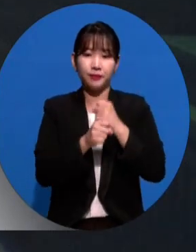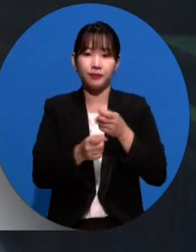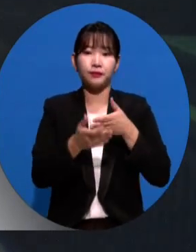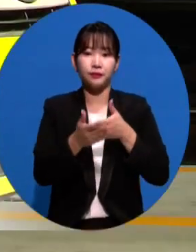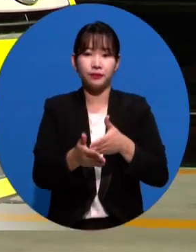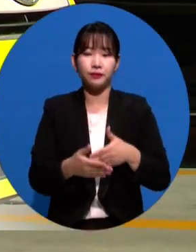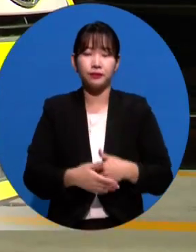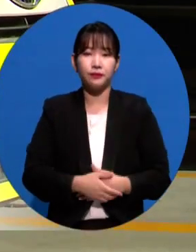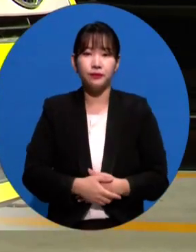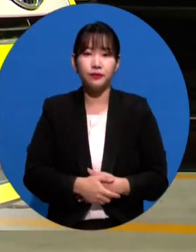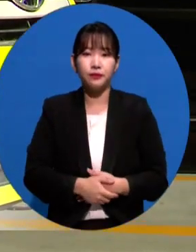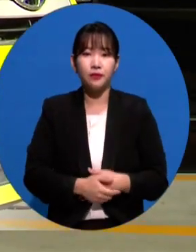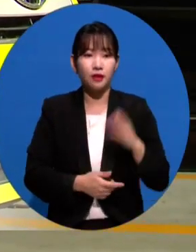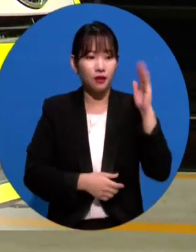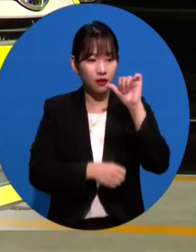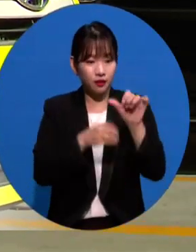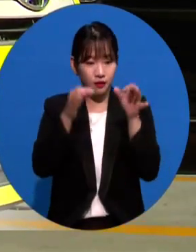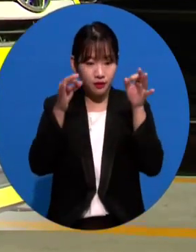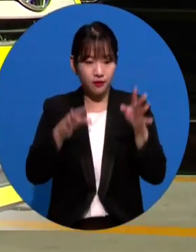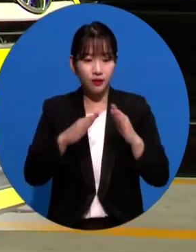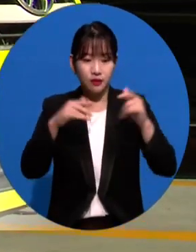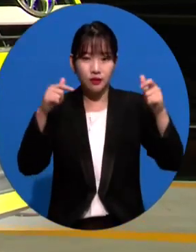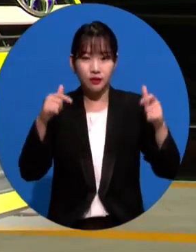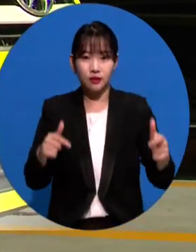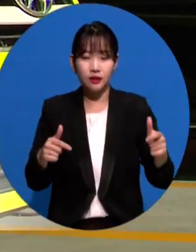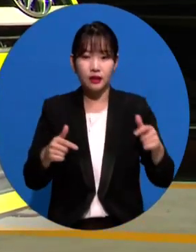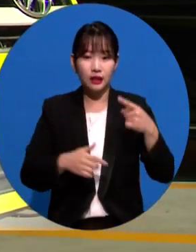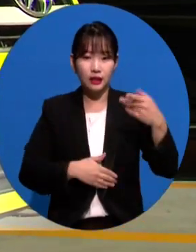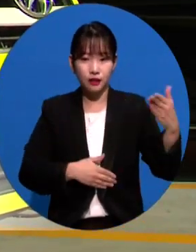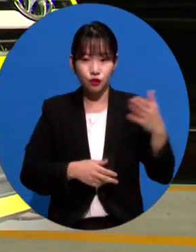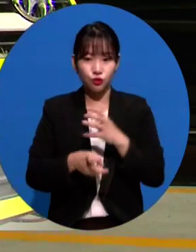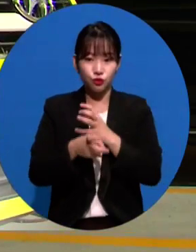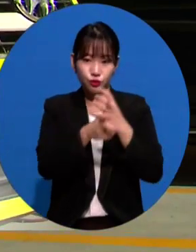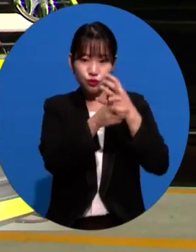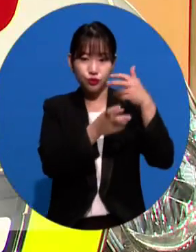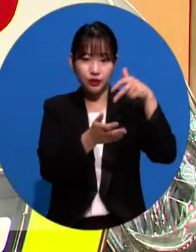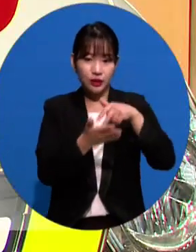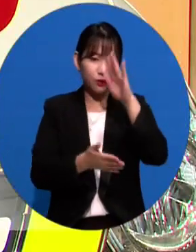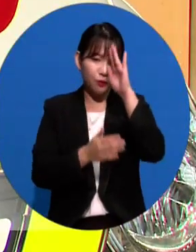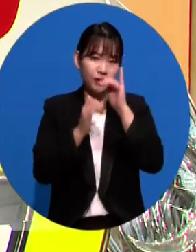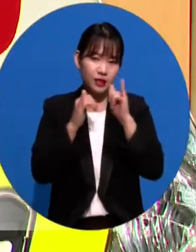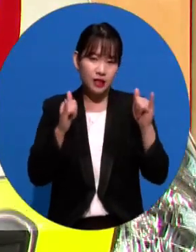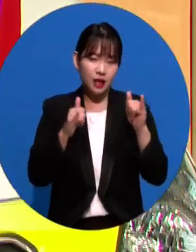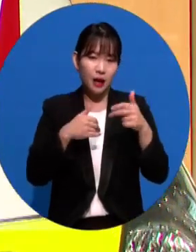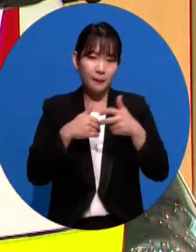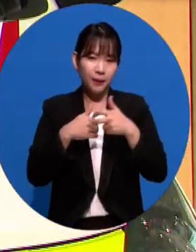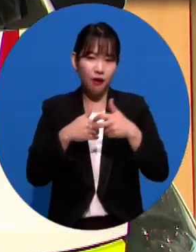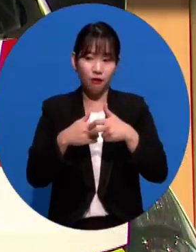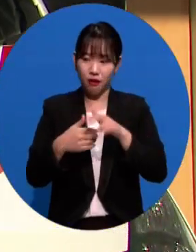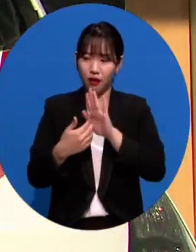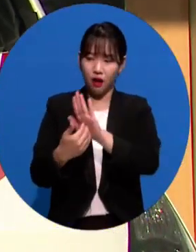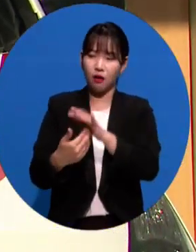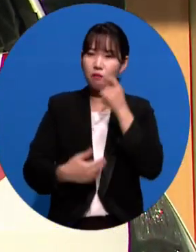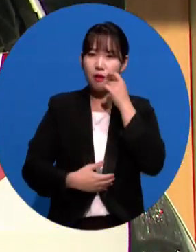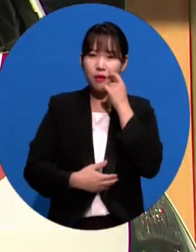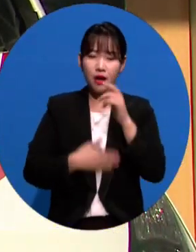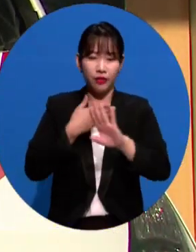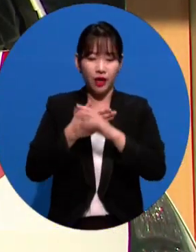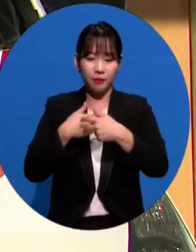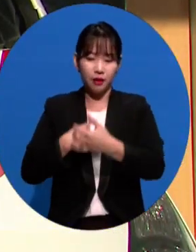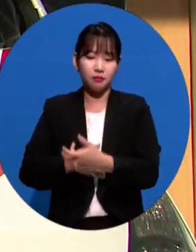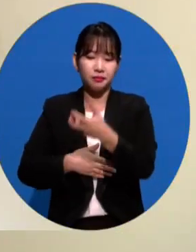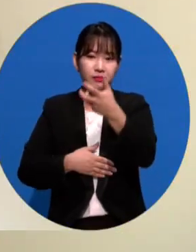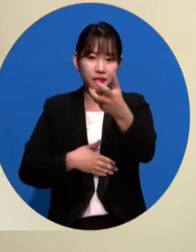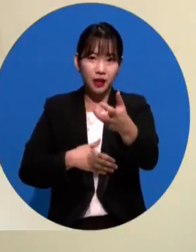제안했습니다. 최근 5년 동안 전남에서는 119 구급차를 탄 환자가 병원 측 거부로 다른 병원으로